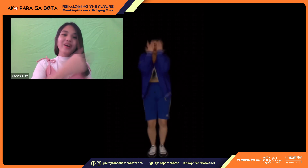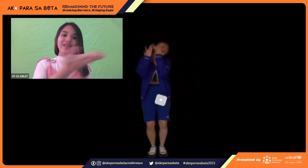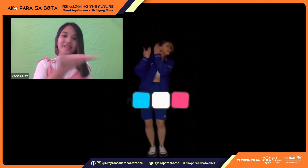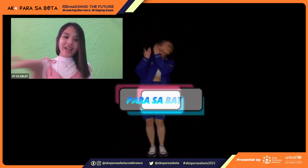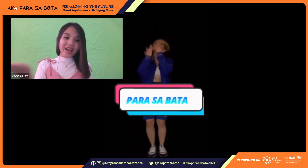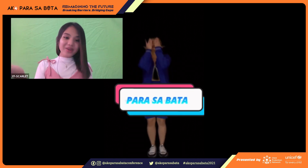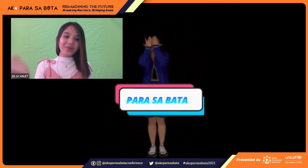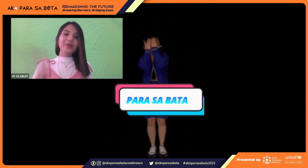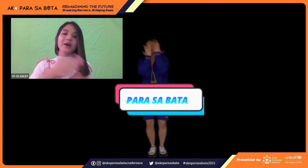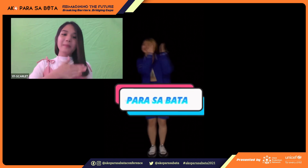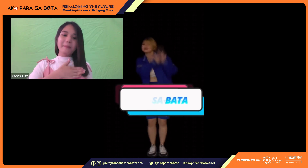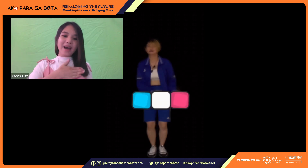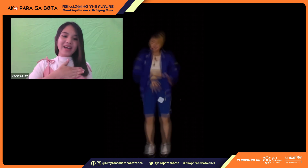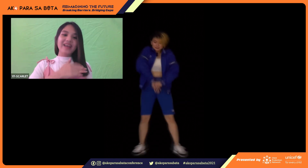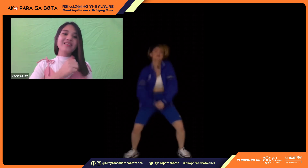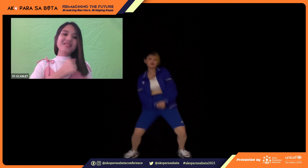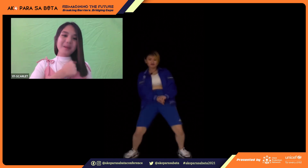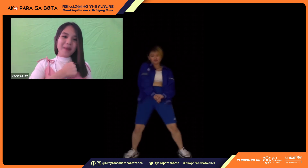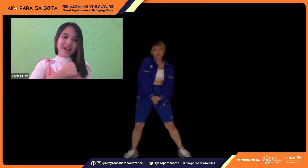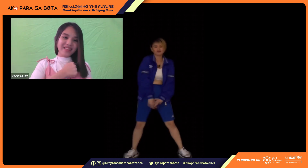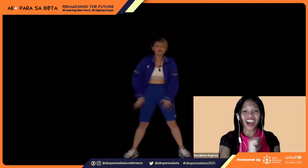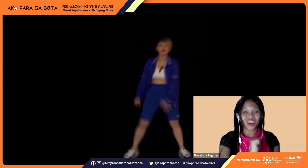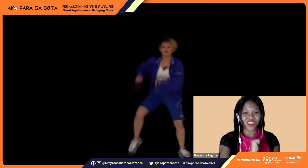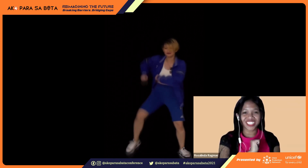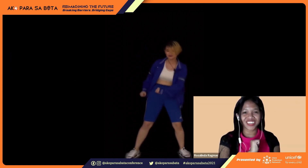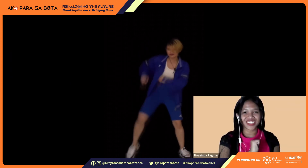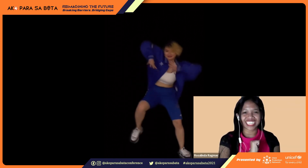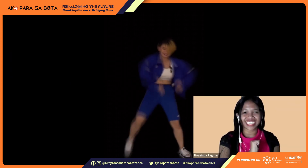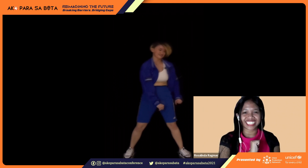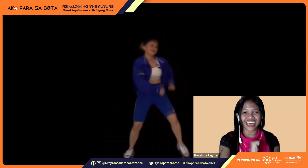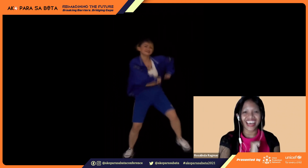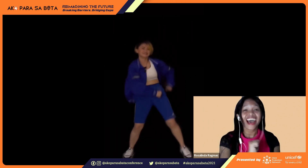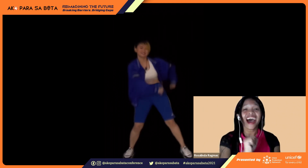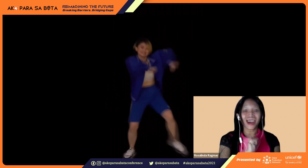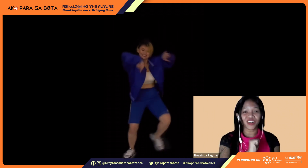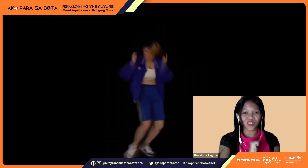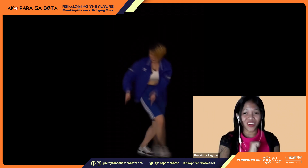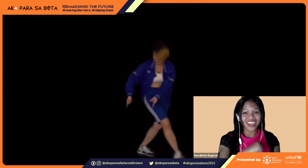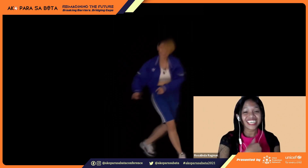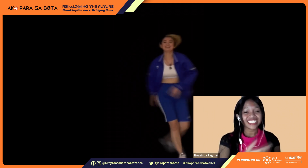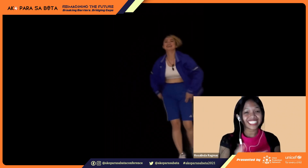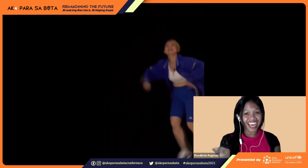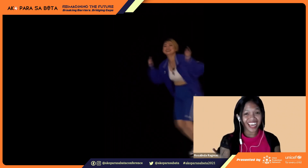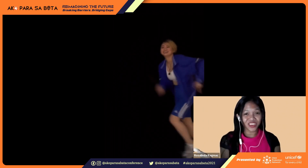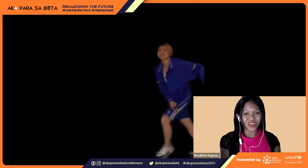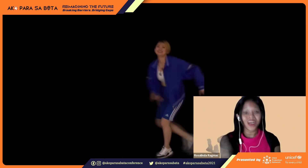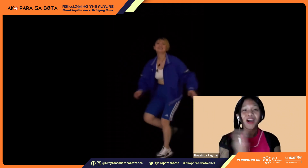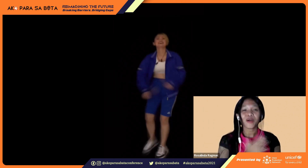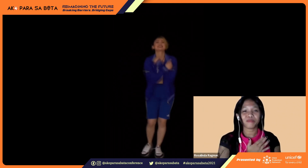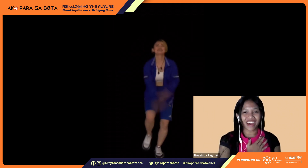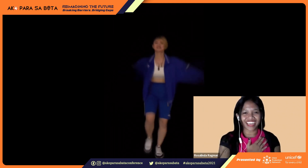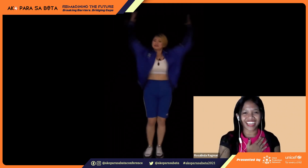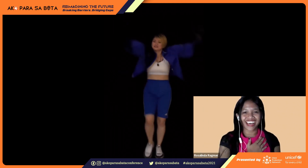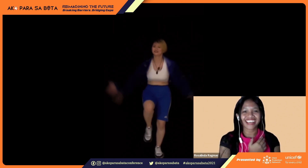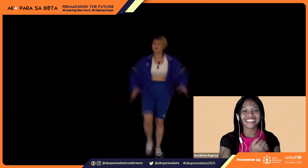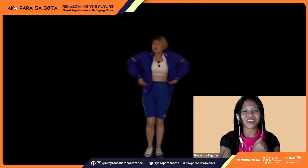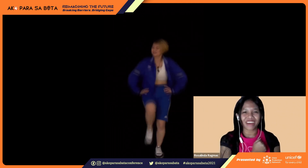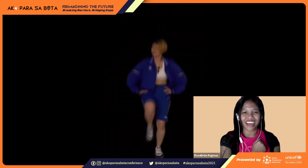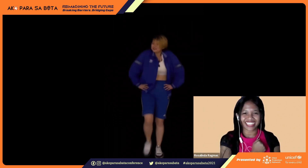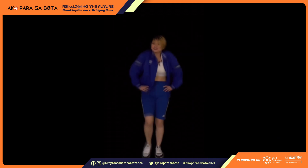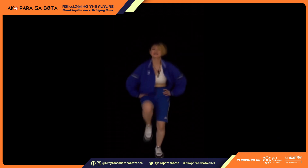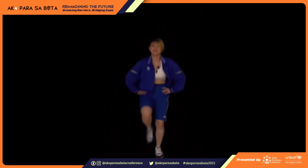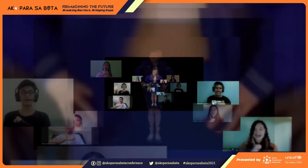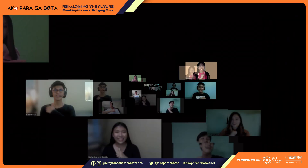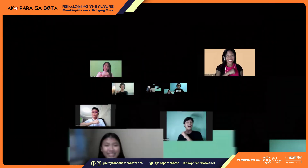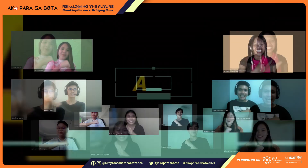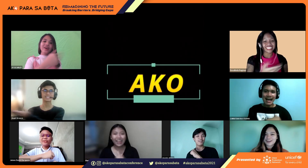Ako, tayo, para sa bata. Ako si Rosalinda. Ako, tayo, para sa